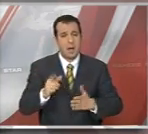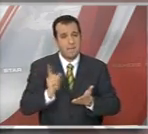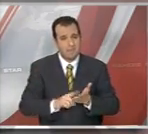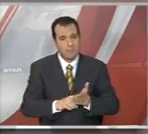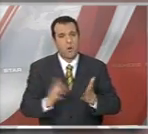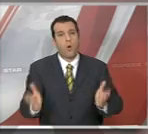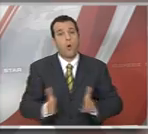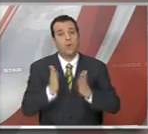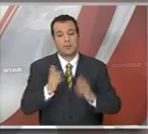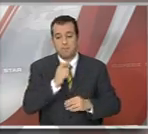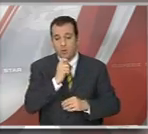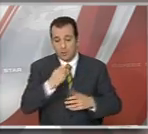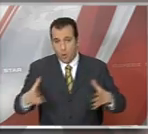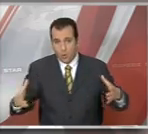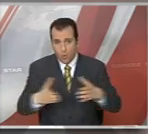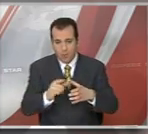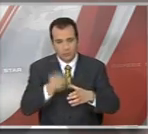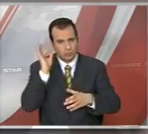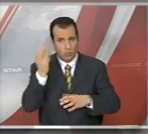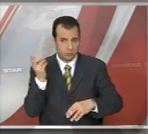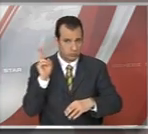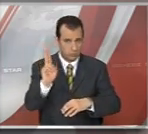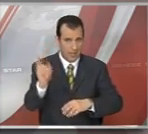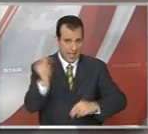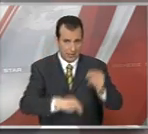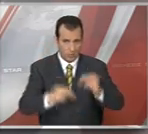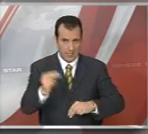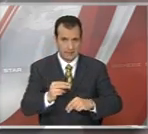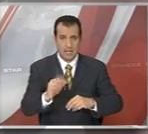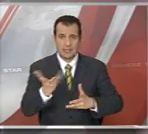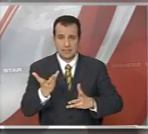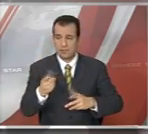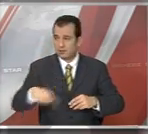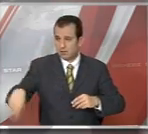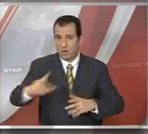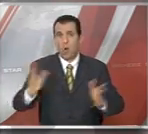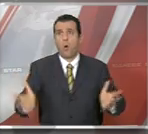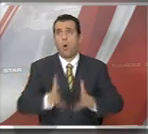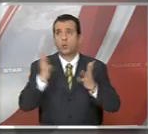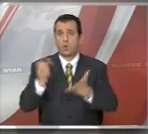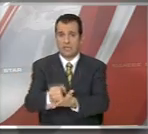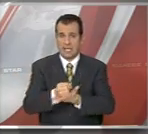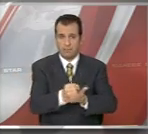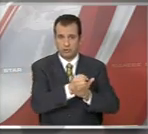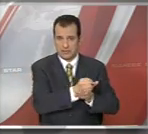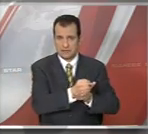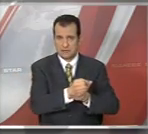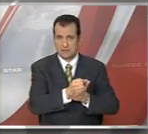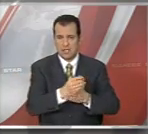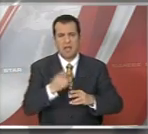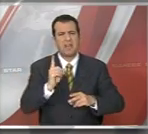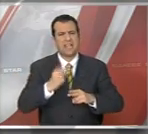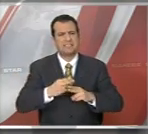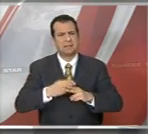οποιαδήποτε πολιτική δύναμη όταν κατεβαίνει στις εκλογές δεν είναι τη στήριξη οποιουδήποτε ανεξαρτήτου απόψεων διεθνούς